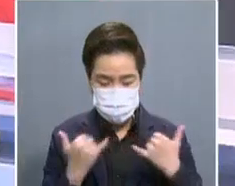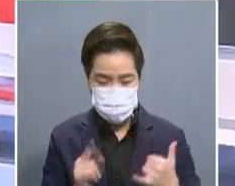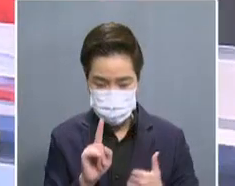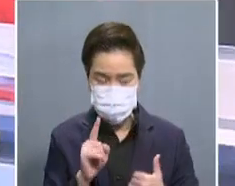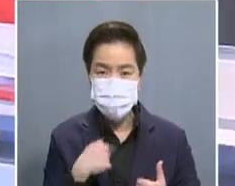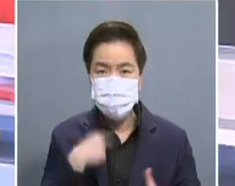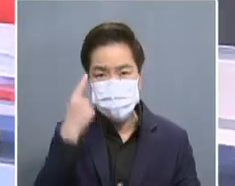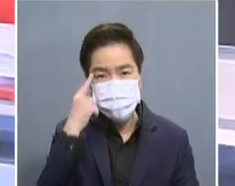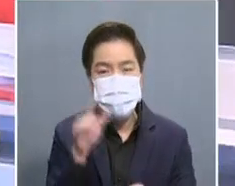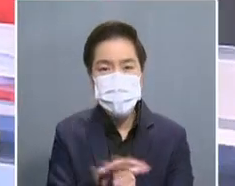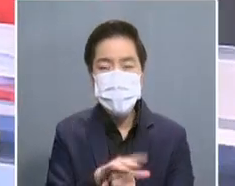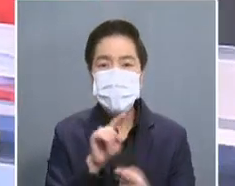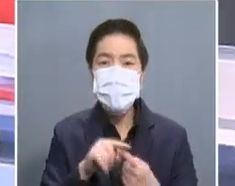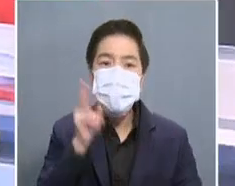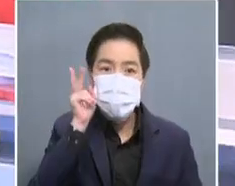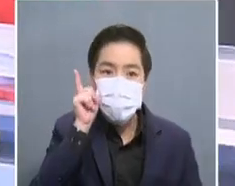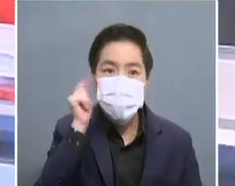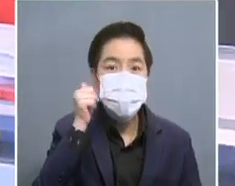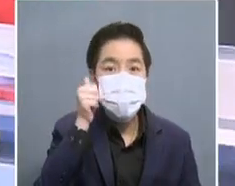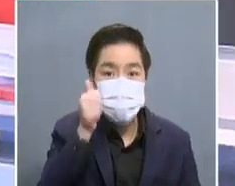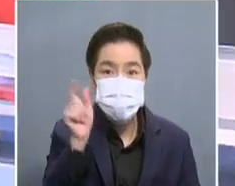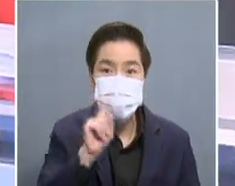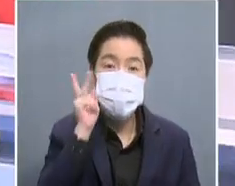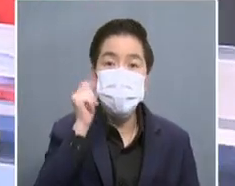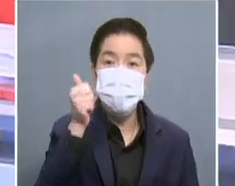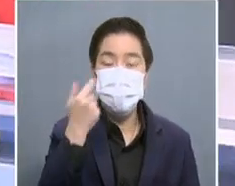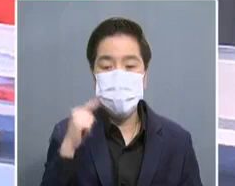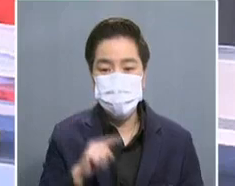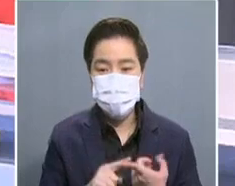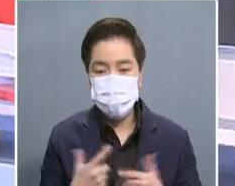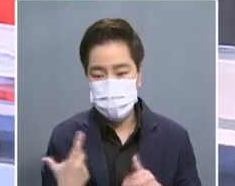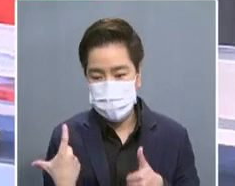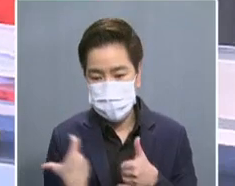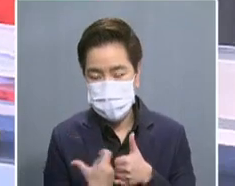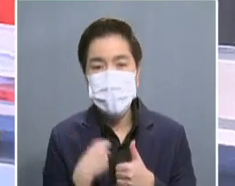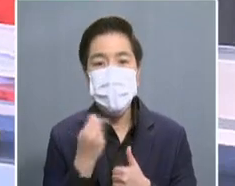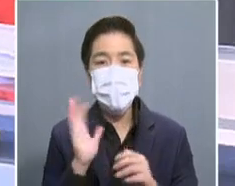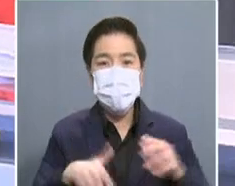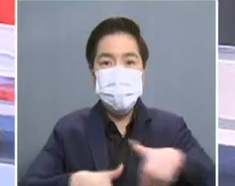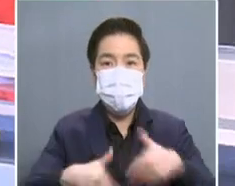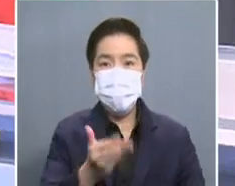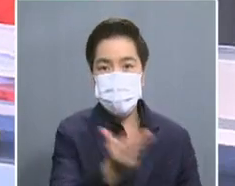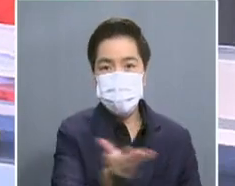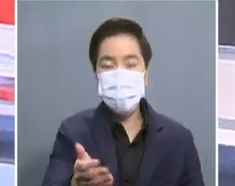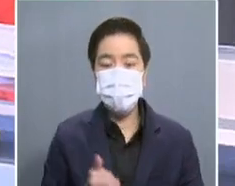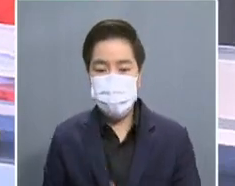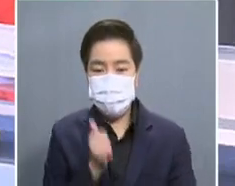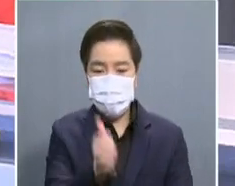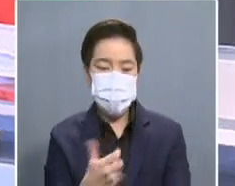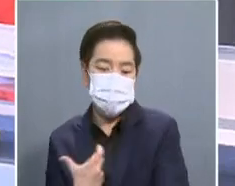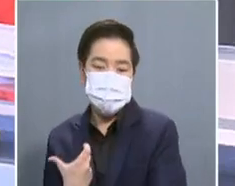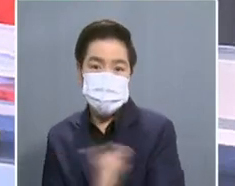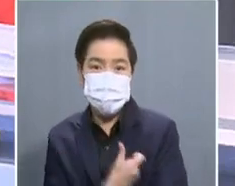พอจะมีเรียกว่าข่าวดีก็พอได้อยู ่ นะฮะเพราะว่าทางบอร์ดวัคซีนแห่งชาติไฟเขียวประชาชน Walk in ฉีดวัคซีนโควิ